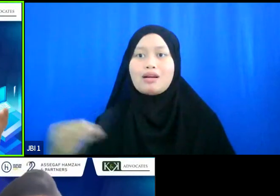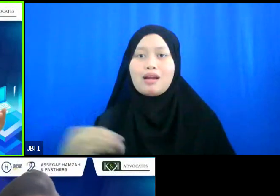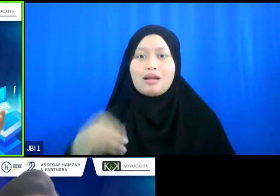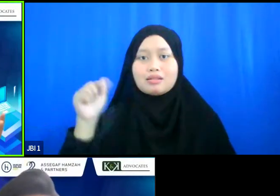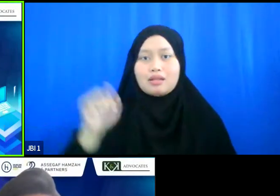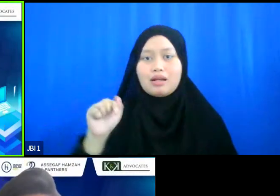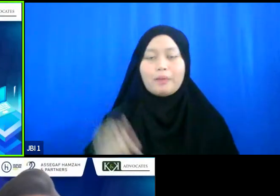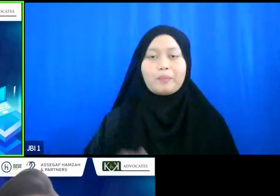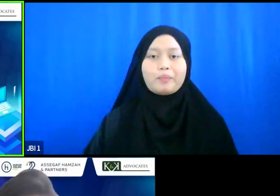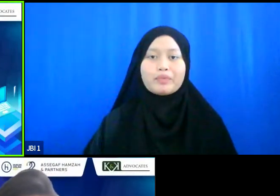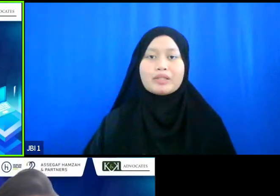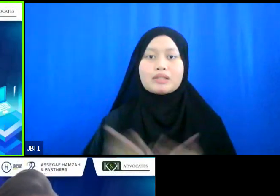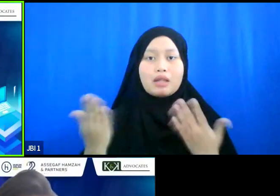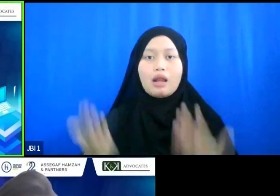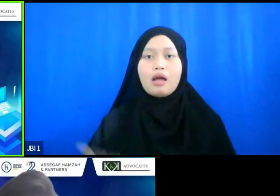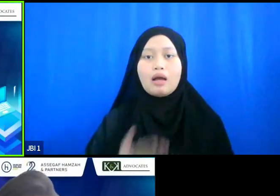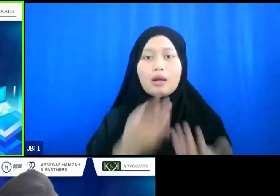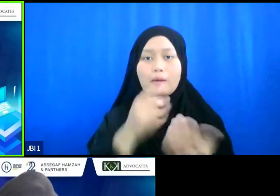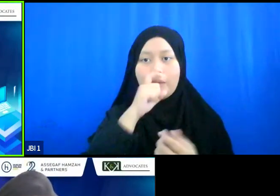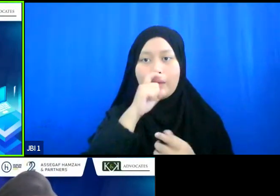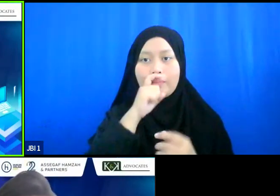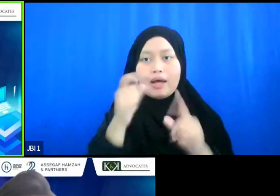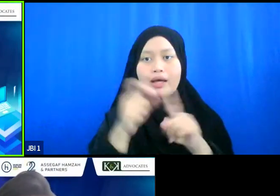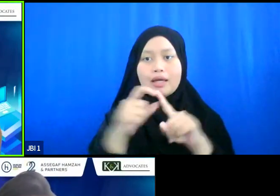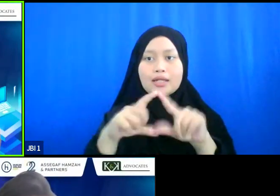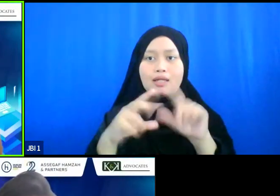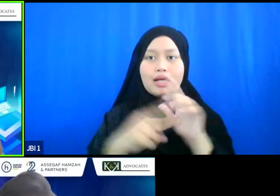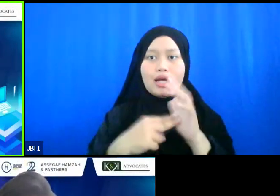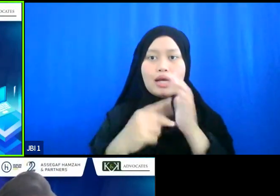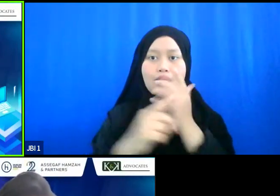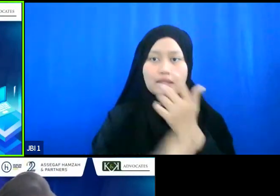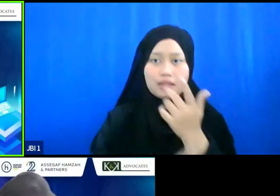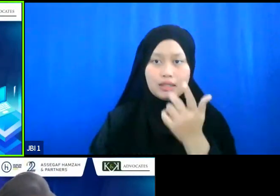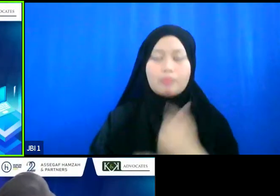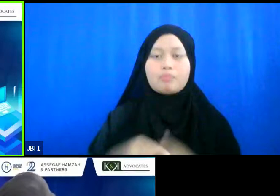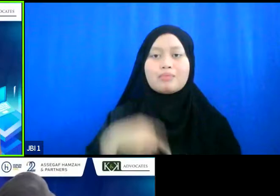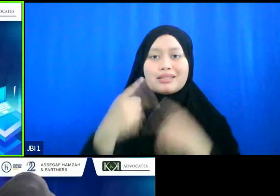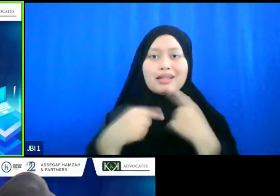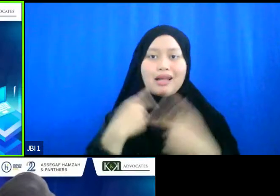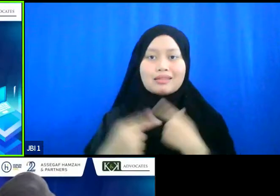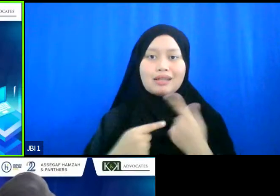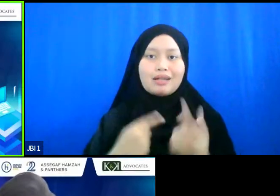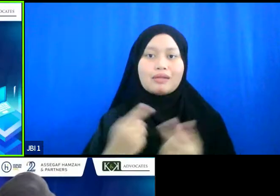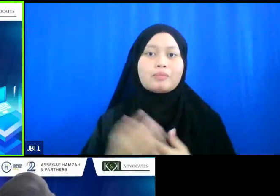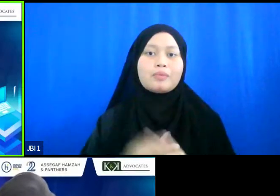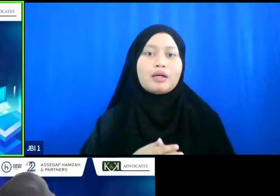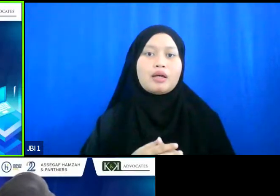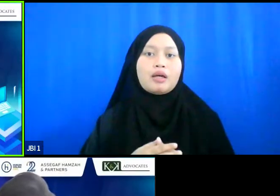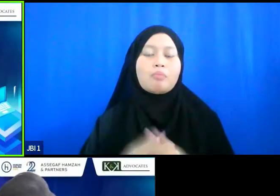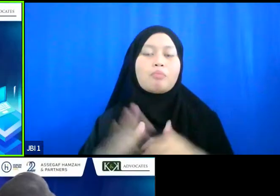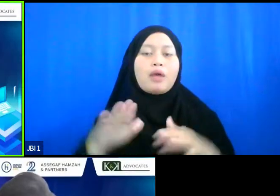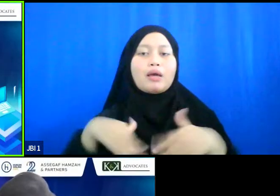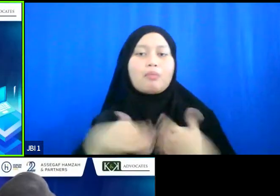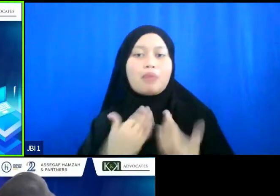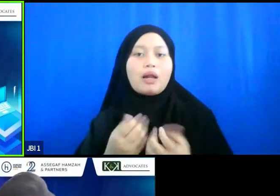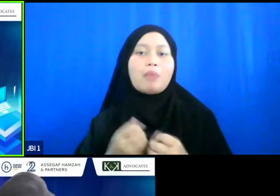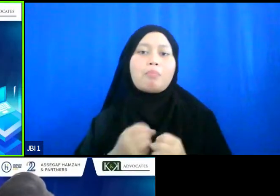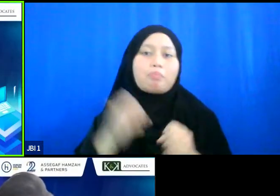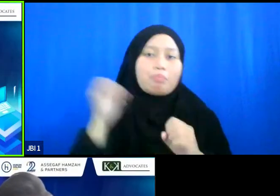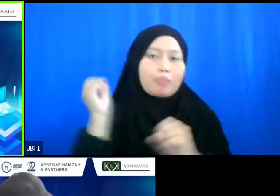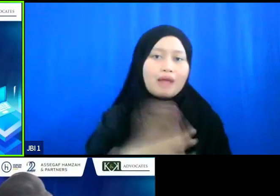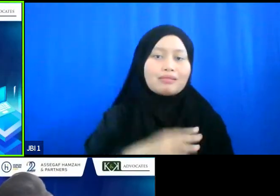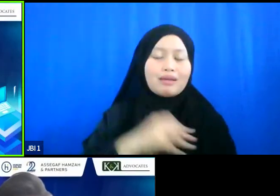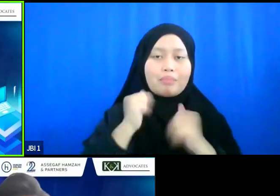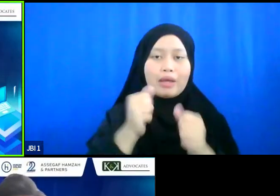Pak Dani untuk menjelaskan dan memberikan pencerahan bagi kita bagaimana best practices perlindungan data pribadi saat